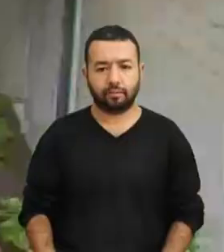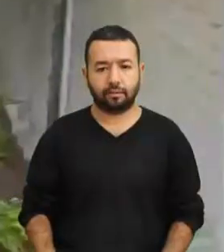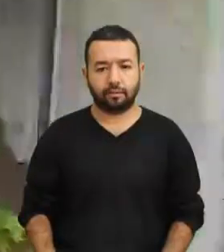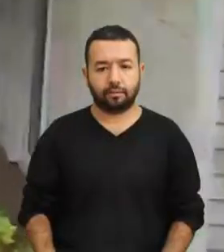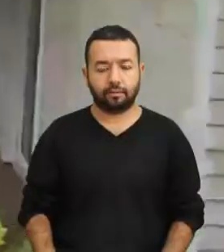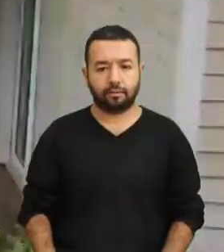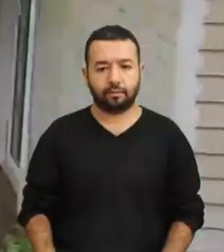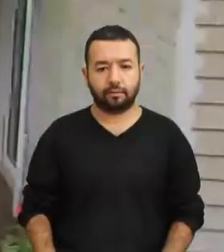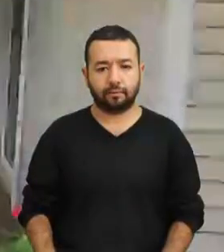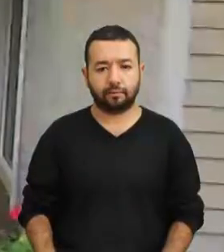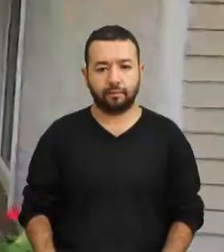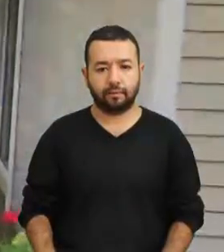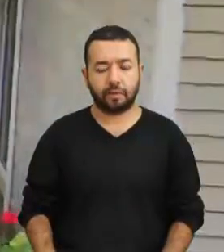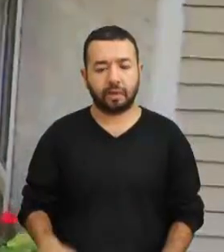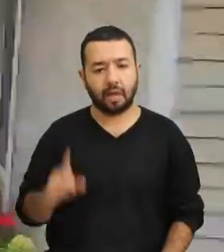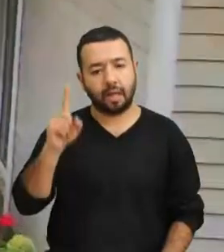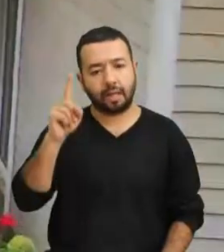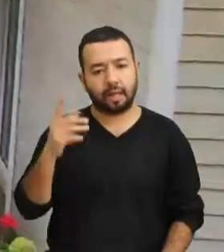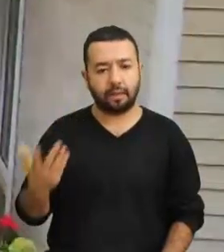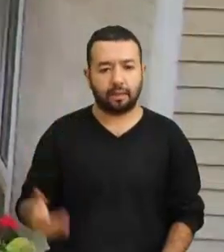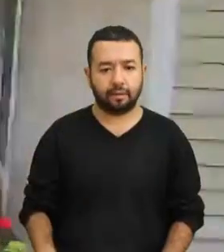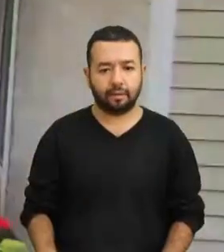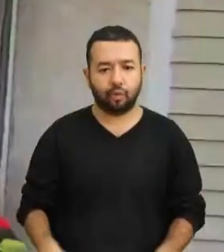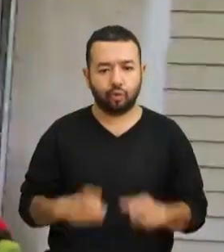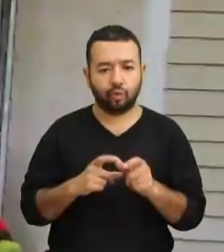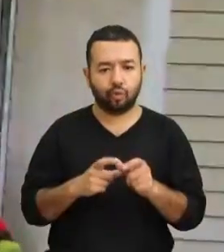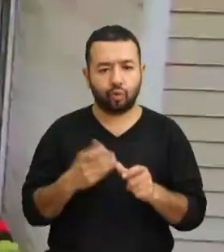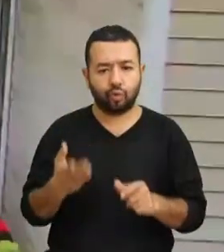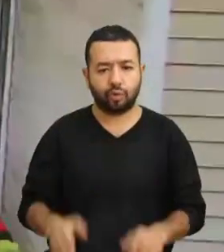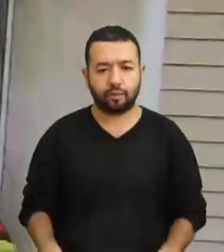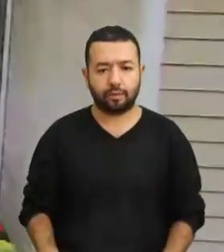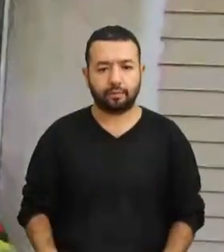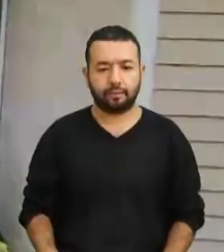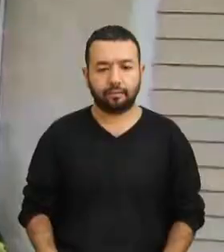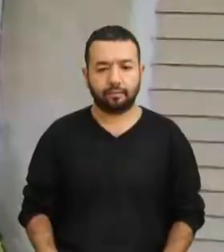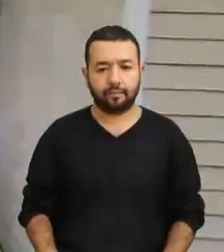Müştemilat'a yöneldi. Allah Allah! Şükrü!